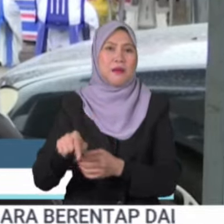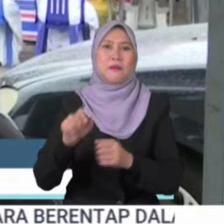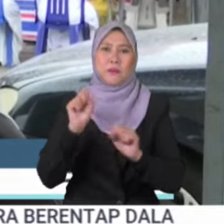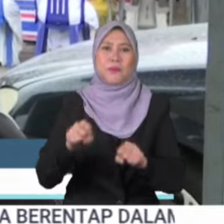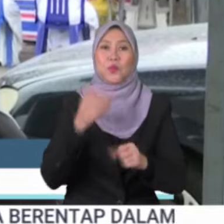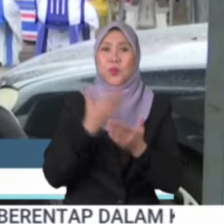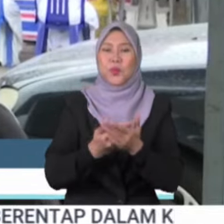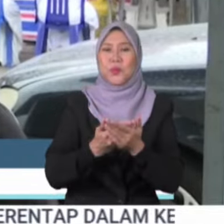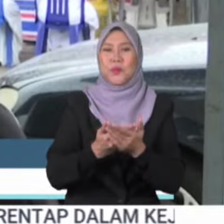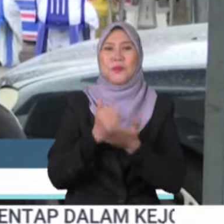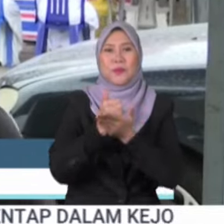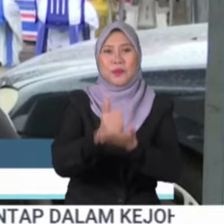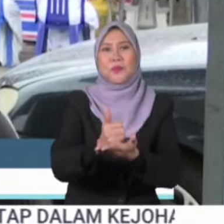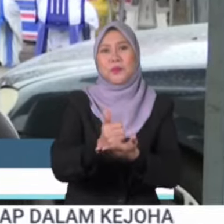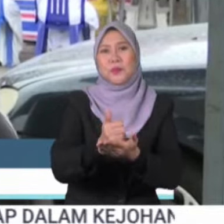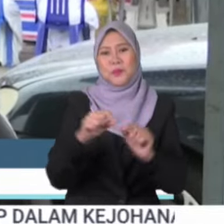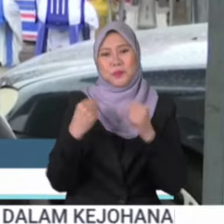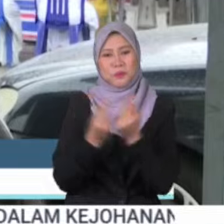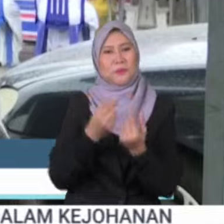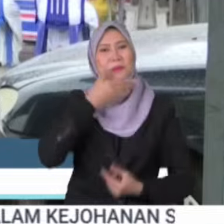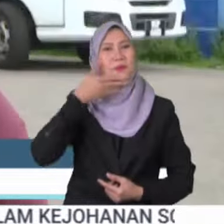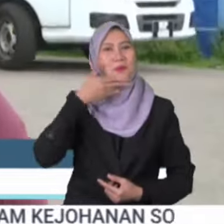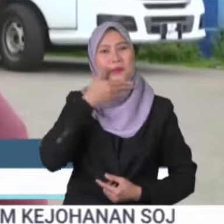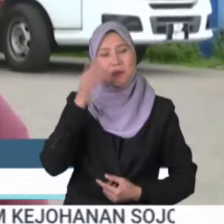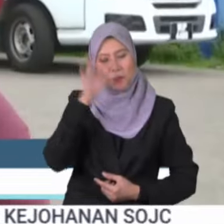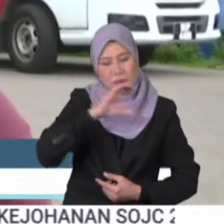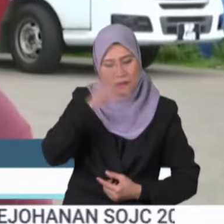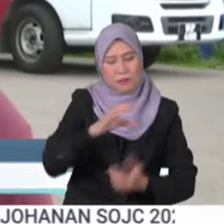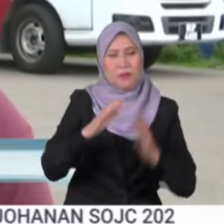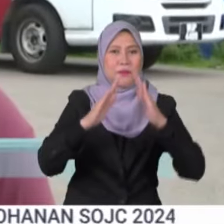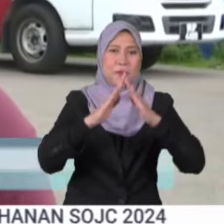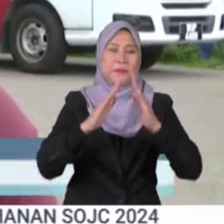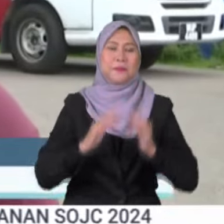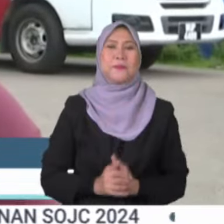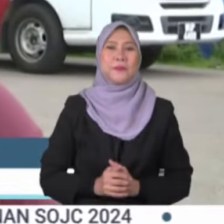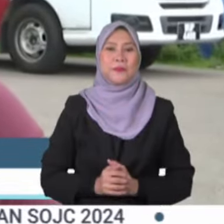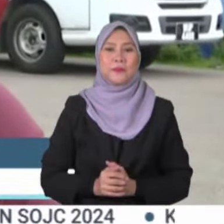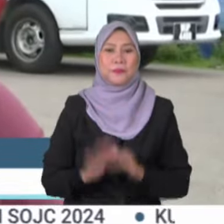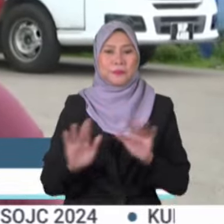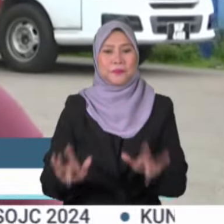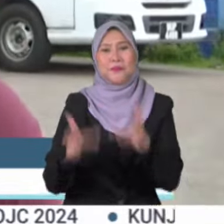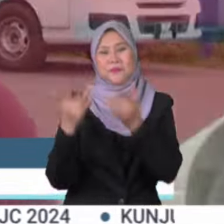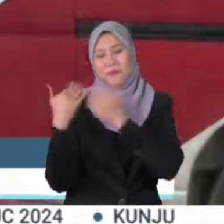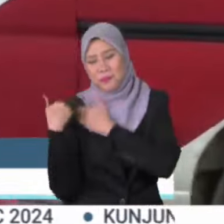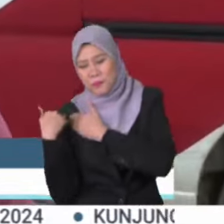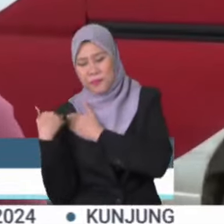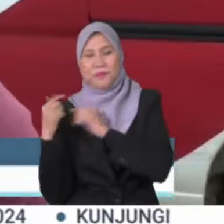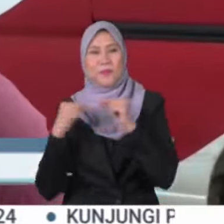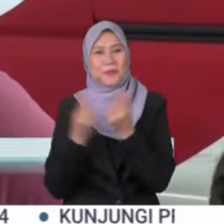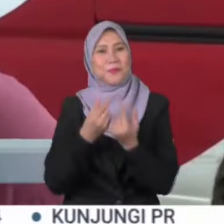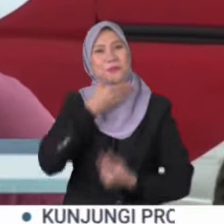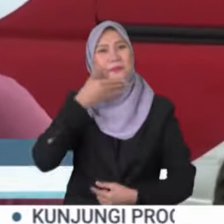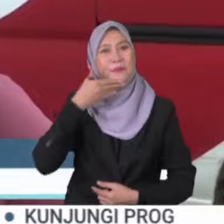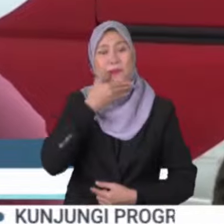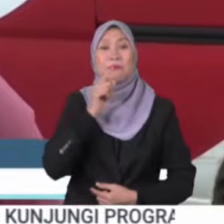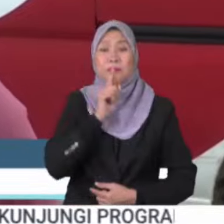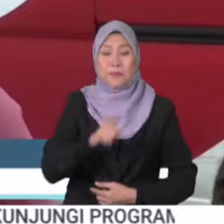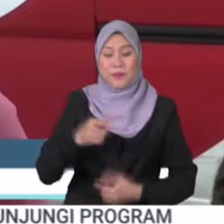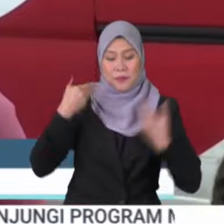yang bagi membantu golongan-golongan seperti kami ini mencari rumah. Meringankan beban bagi anak muda ini. Pastinya kami anak